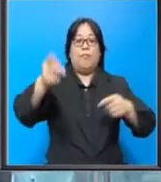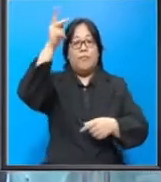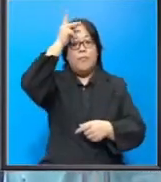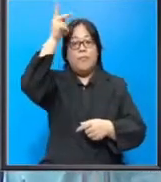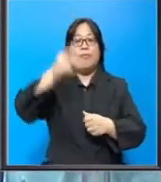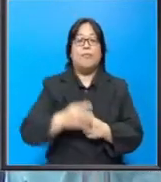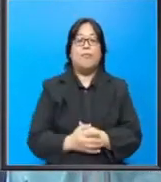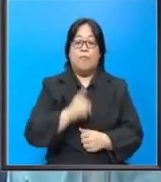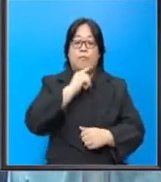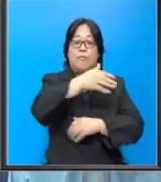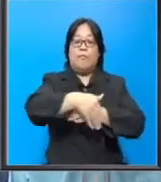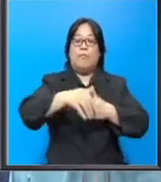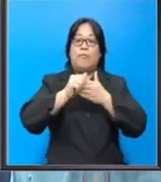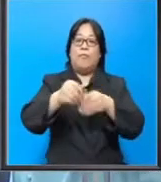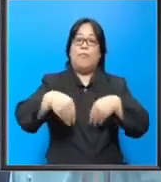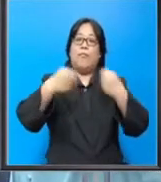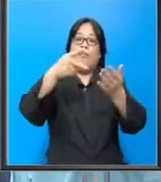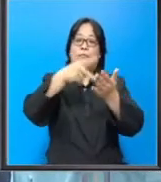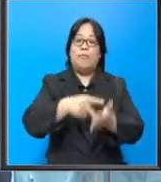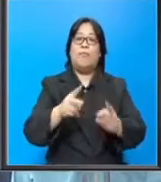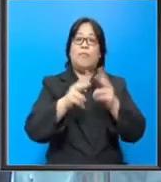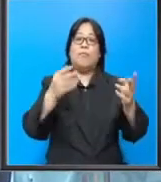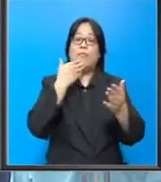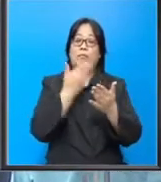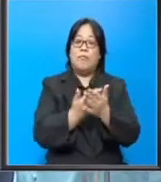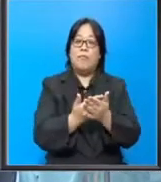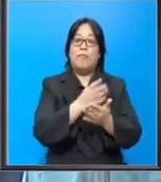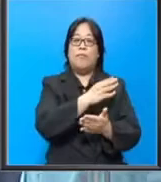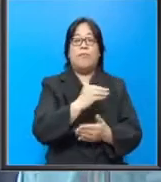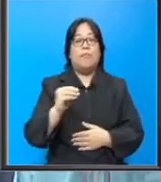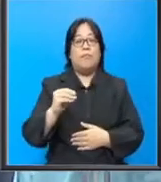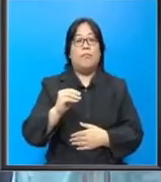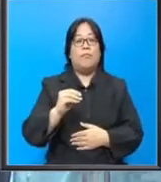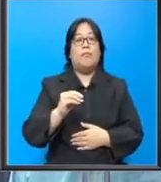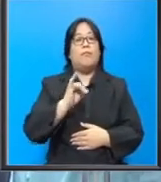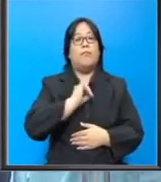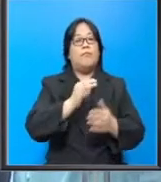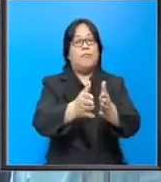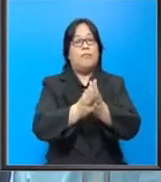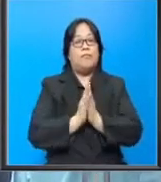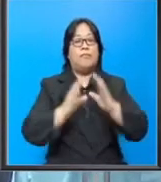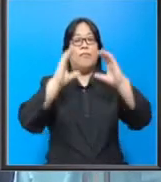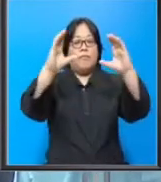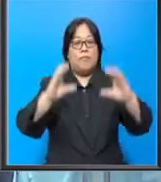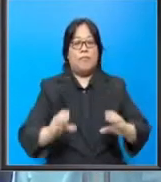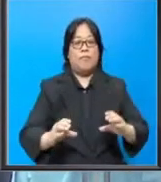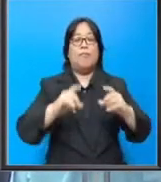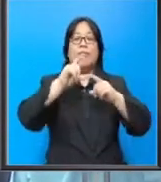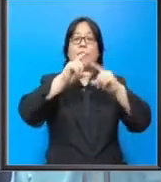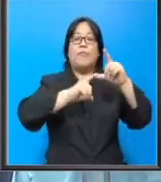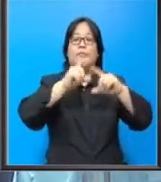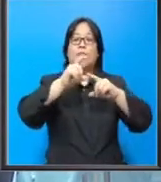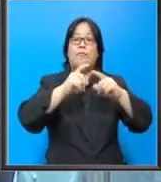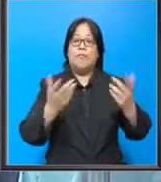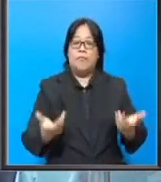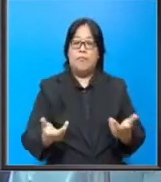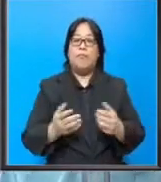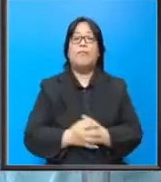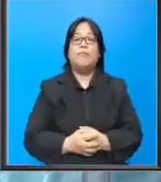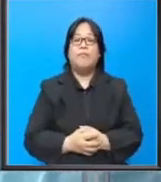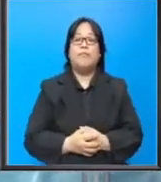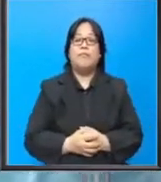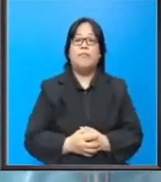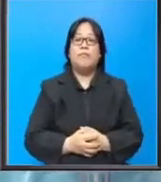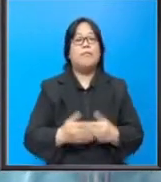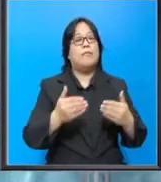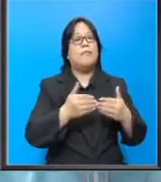ternyata garis panduan ini memiliki standart yang sangat baik dan sayap dan saya menyeru langkah yang diambil oleh dewan bandaraya Kuala Lumpur